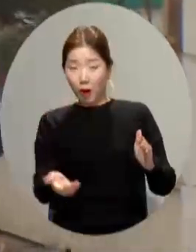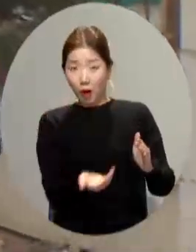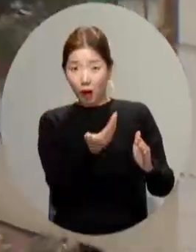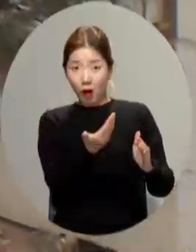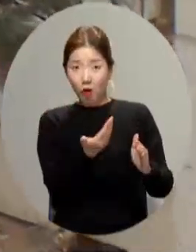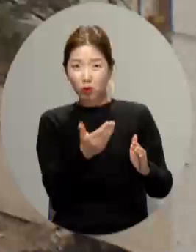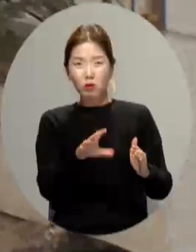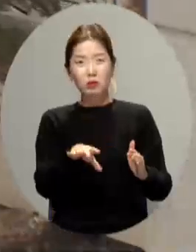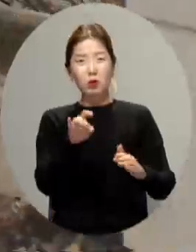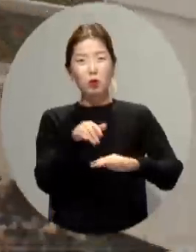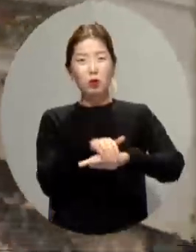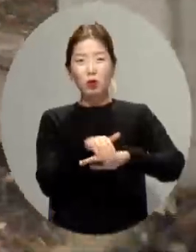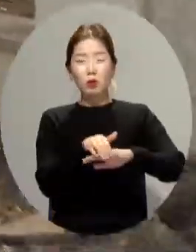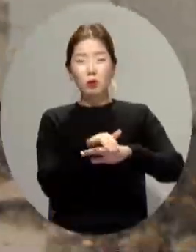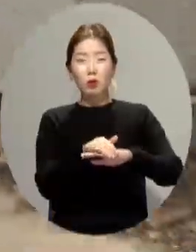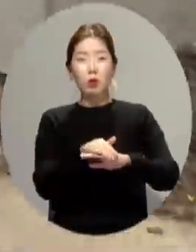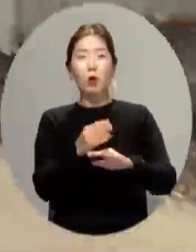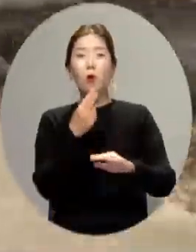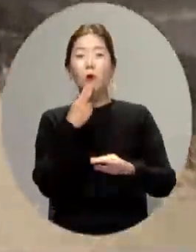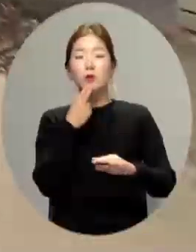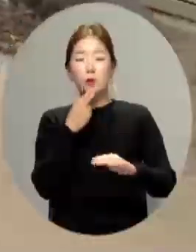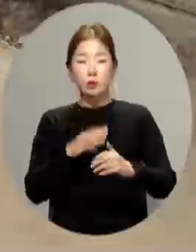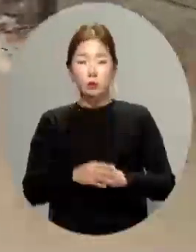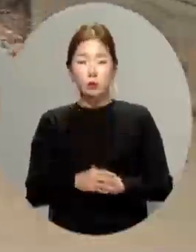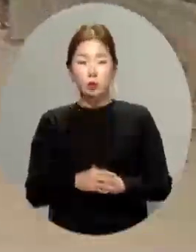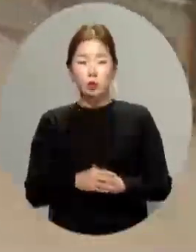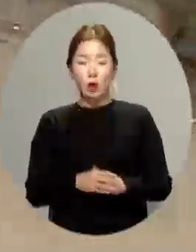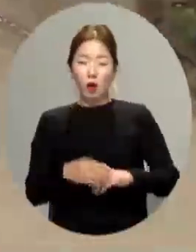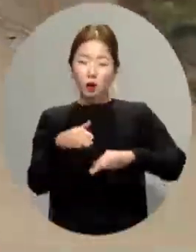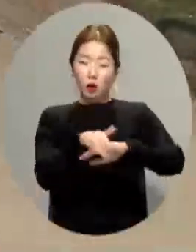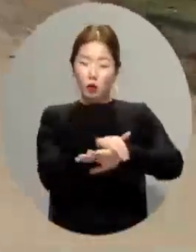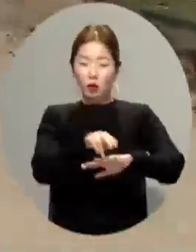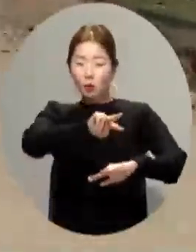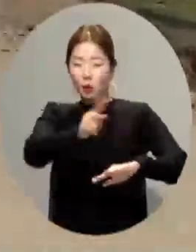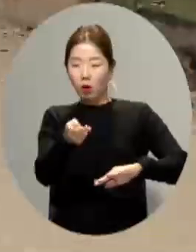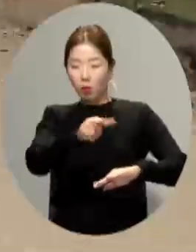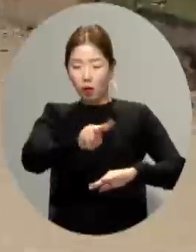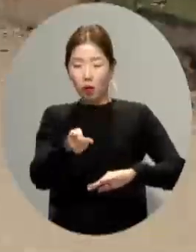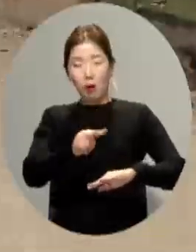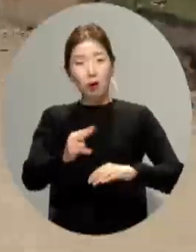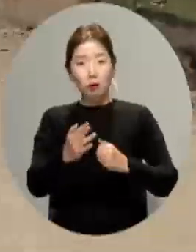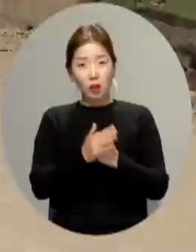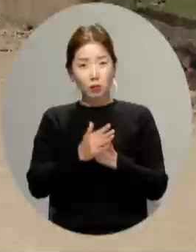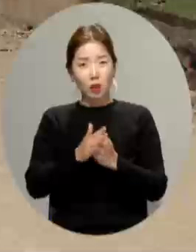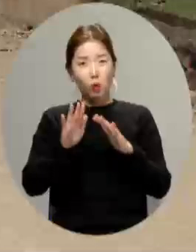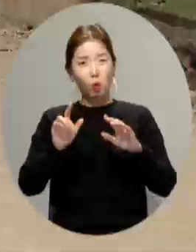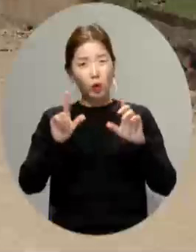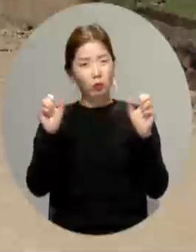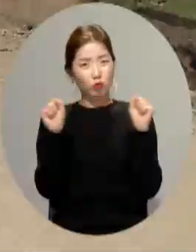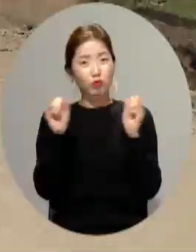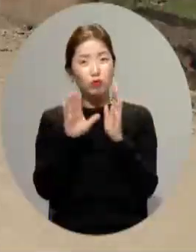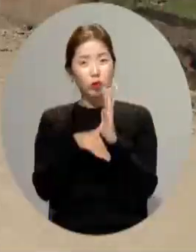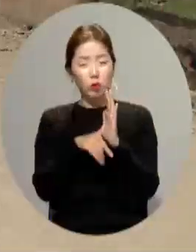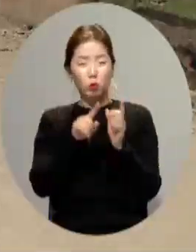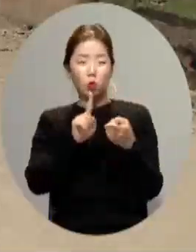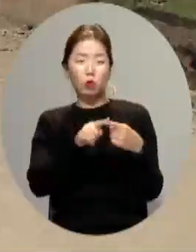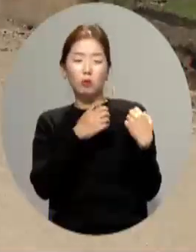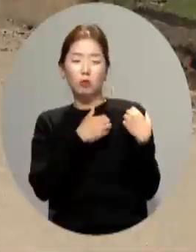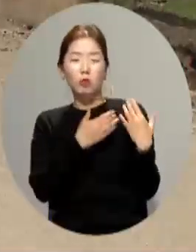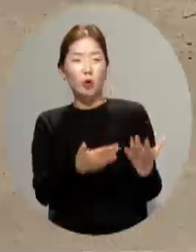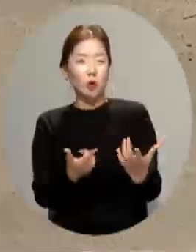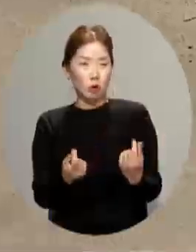곳은 당초 설계에는 반영되지 않았던 곳인데요. 계획이 계속해서 변경되다 보니 이번 겨울도 이렇게 방치될 수밖에